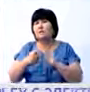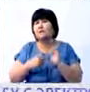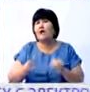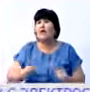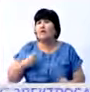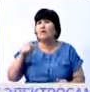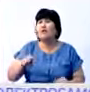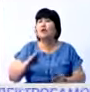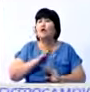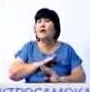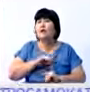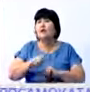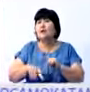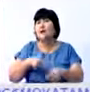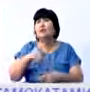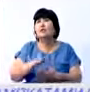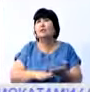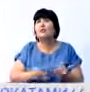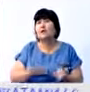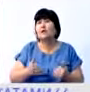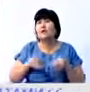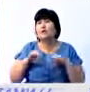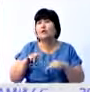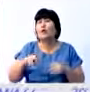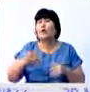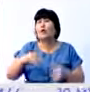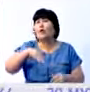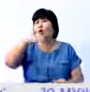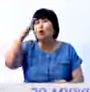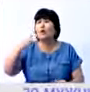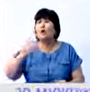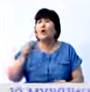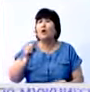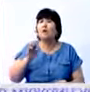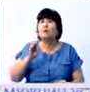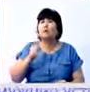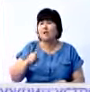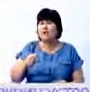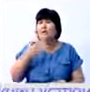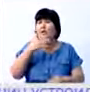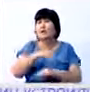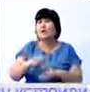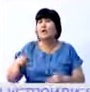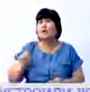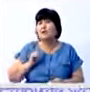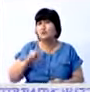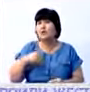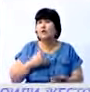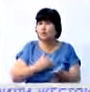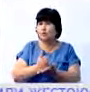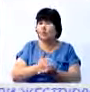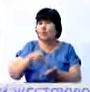погибшим. Дальше мы продолжим Харок, горный Бадахшан. Там у нас пограничный отряд, мы там служили,